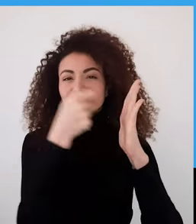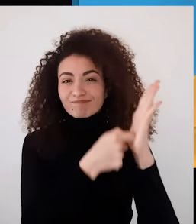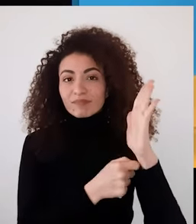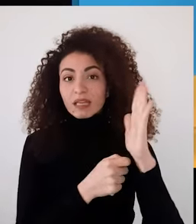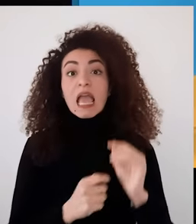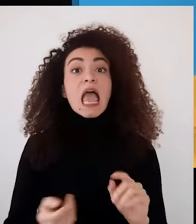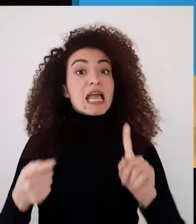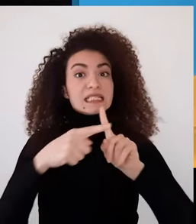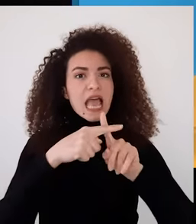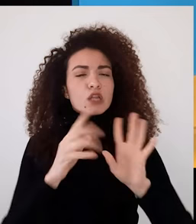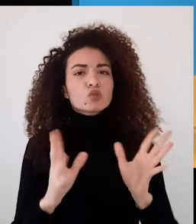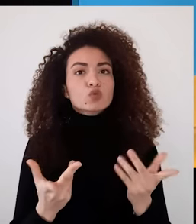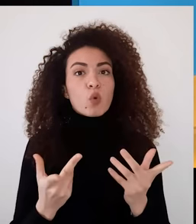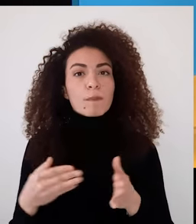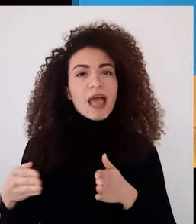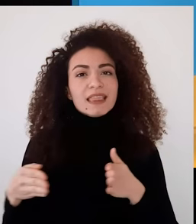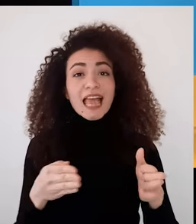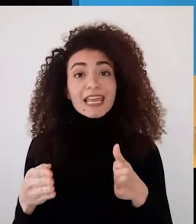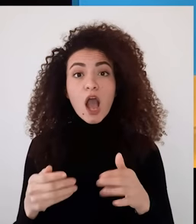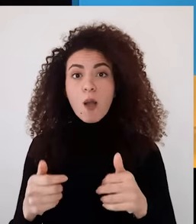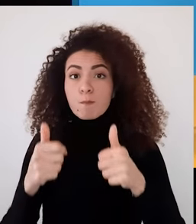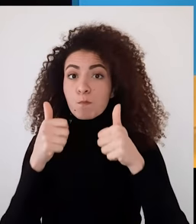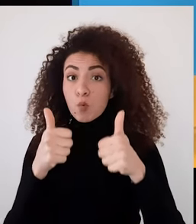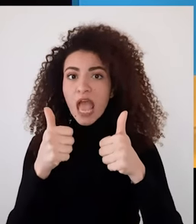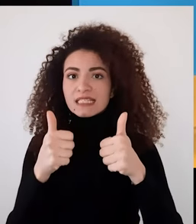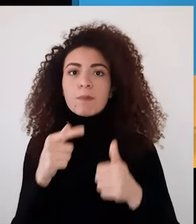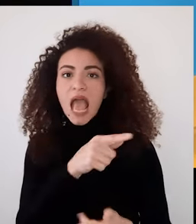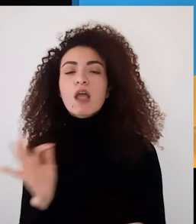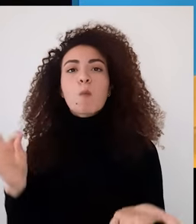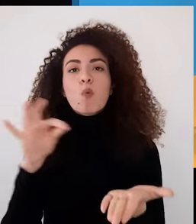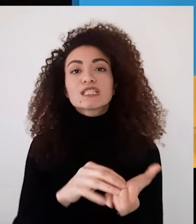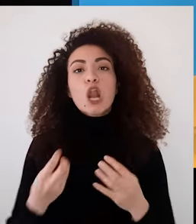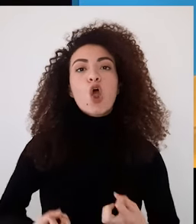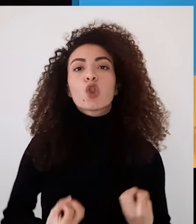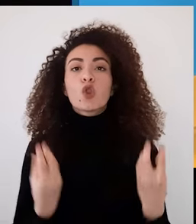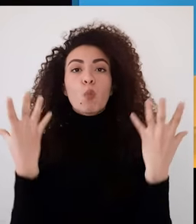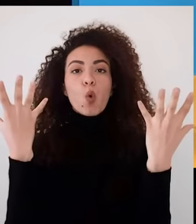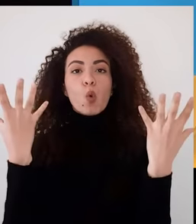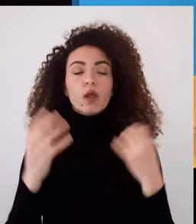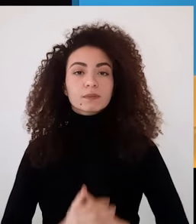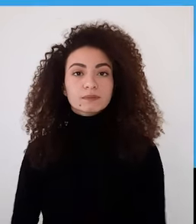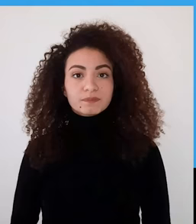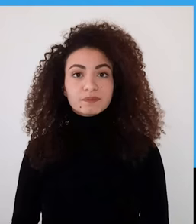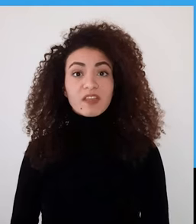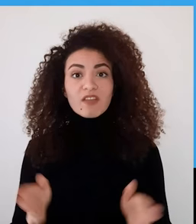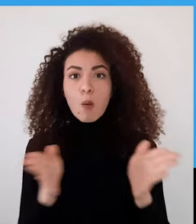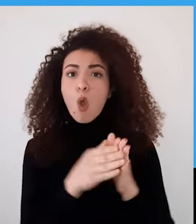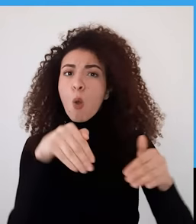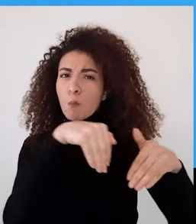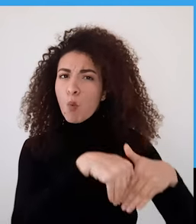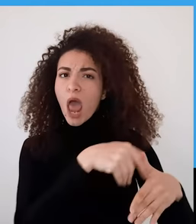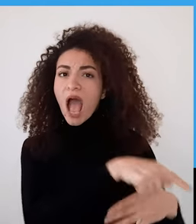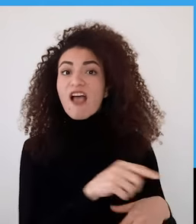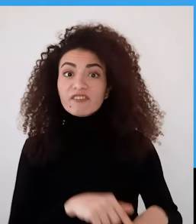التالية: المواظبة والتمرس زائد الطريقة المناسبة بيساوي النمو.